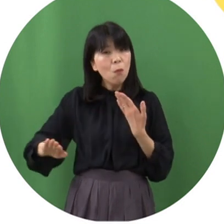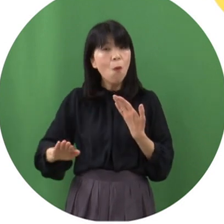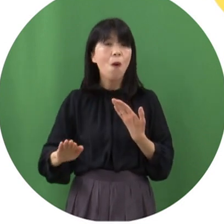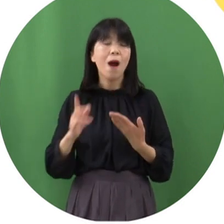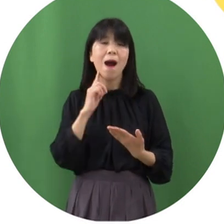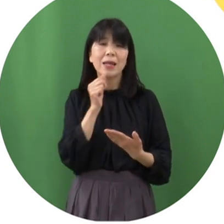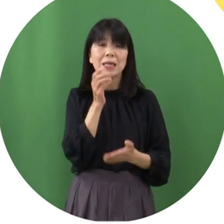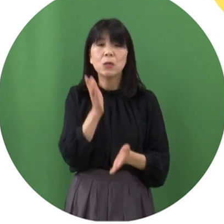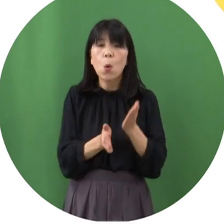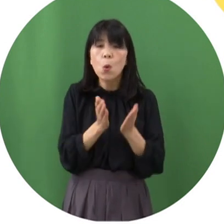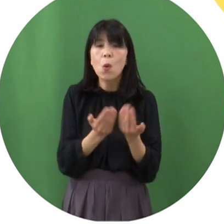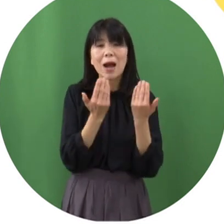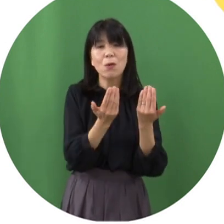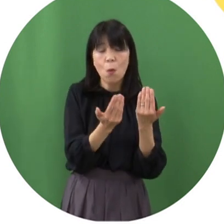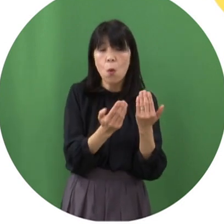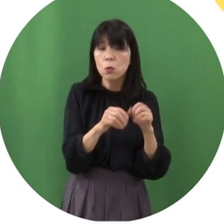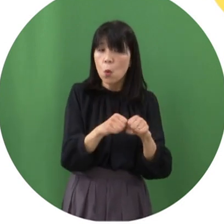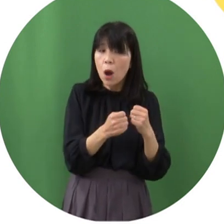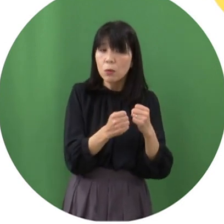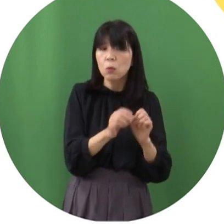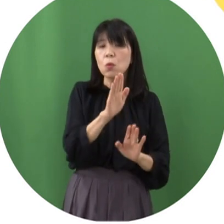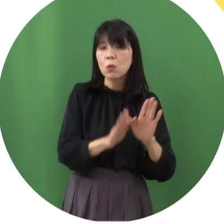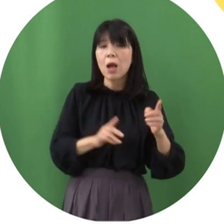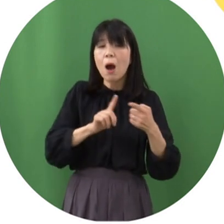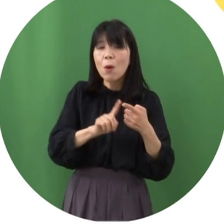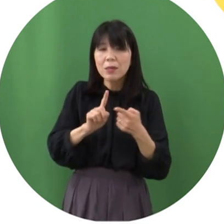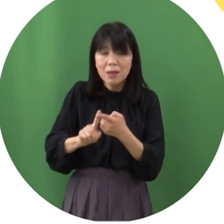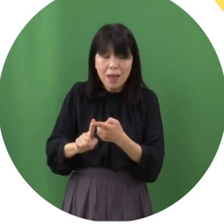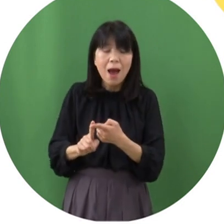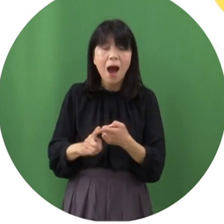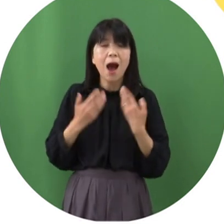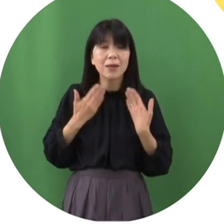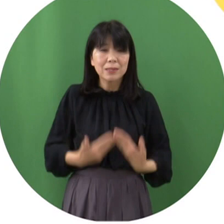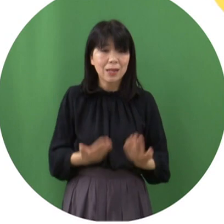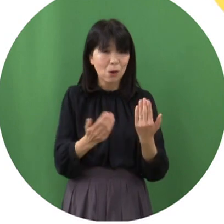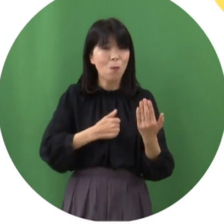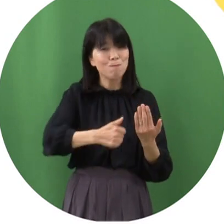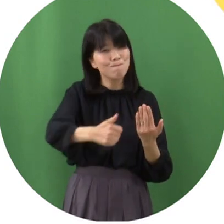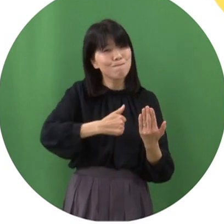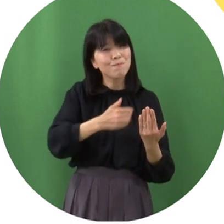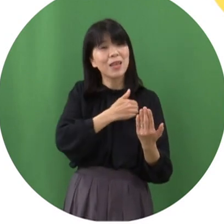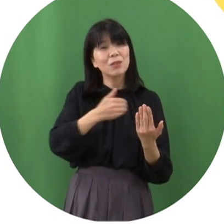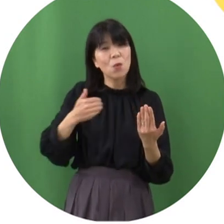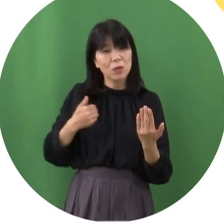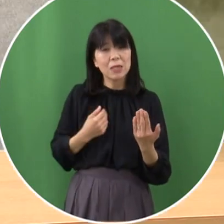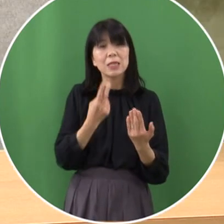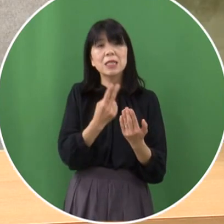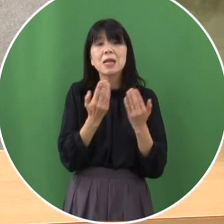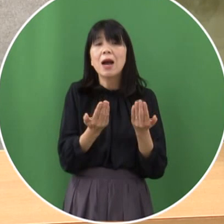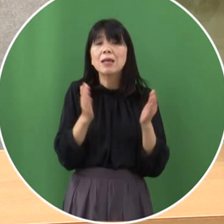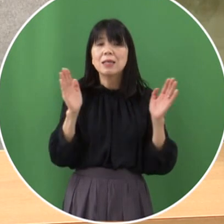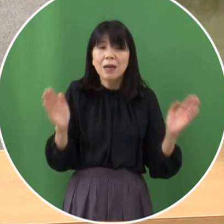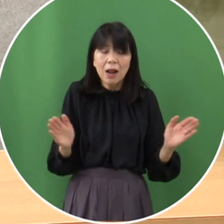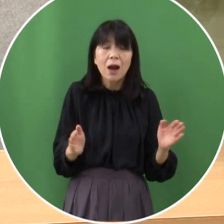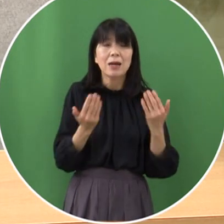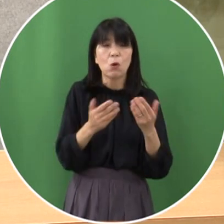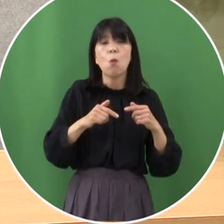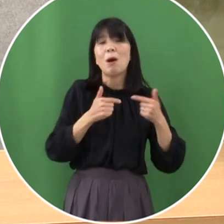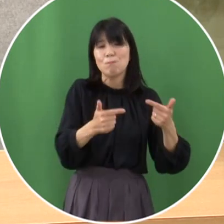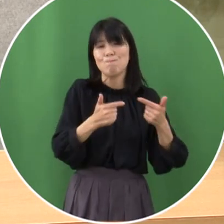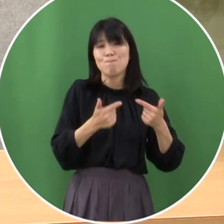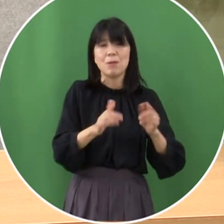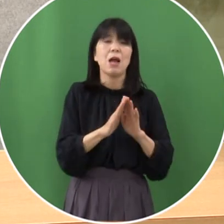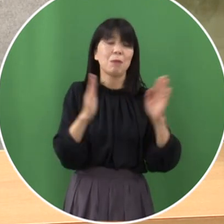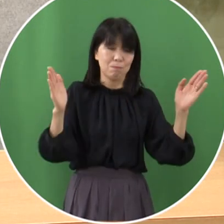状況に応じて安心して登下校できるよう、2学期からスクールバスの運行を始めるなど、子どもを核としたまちづく